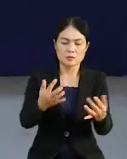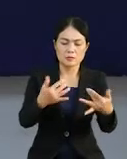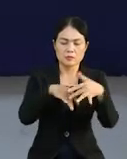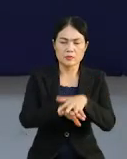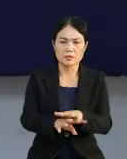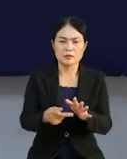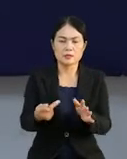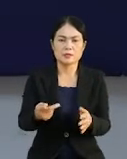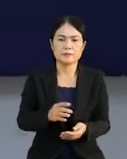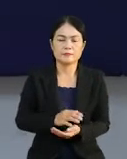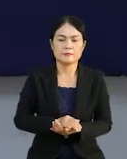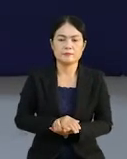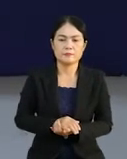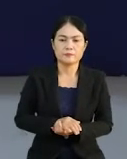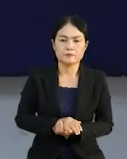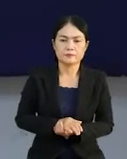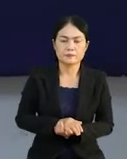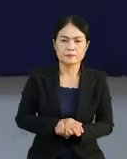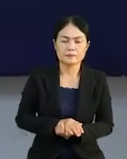chỗ này